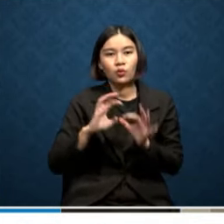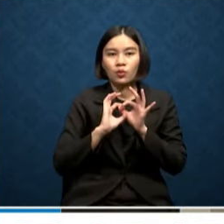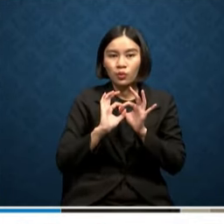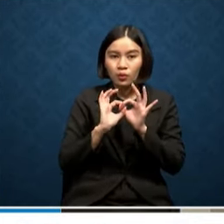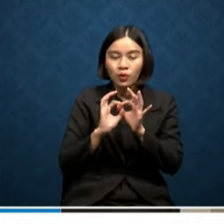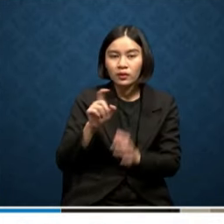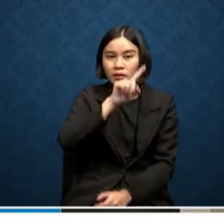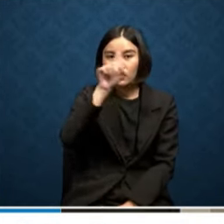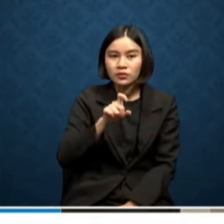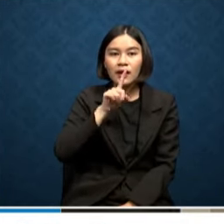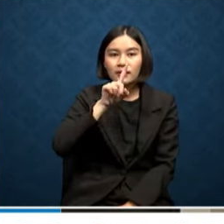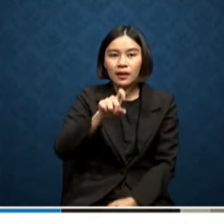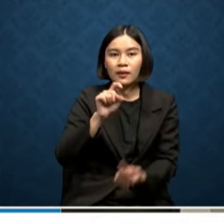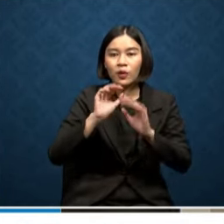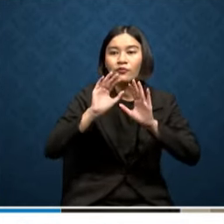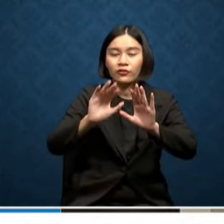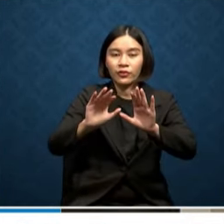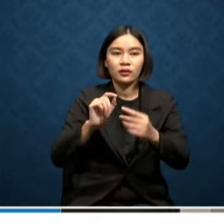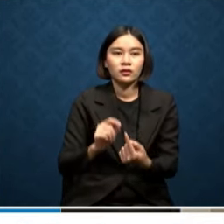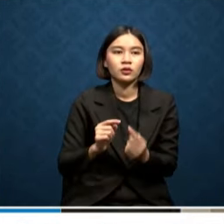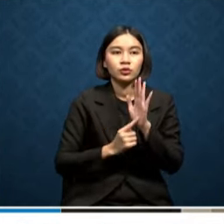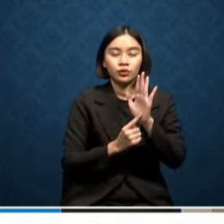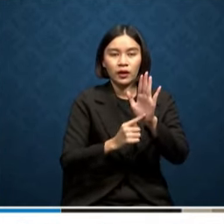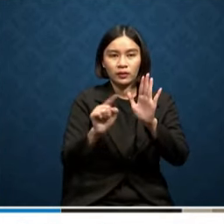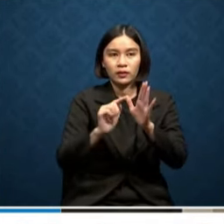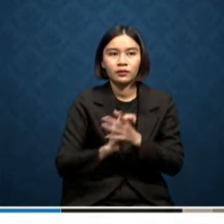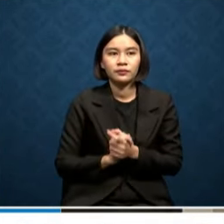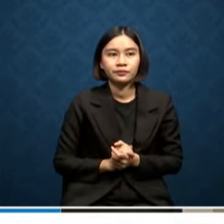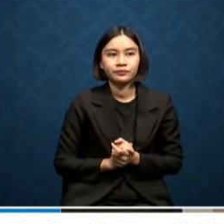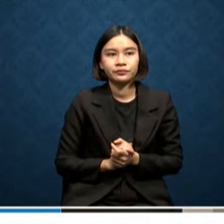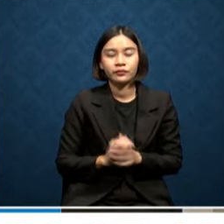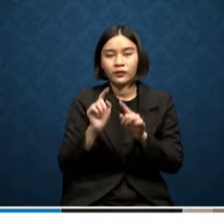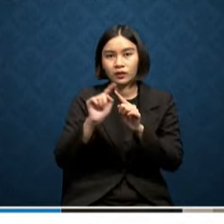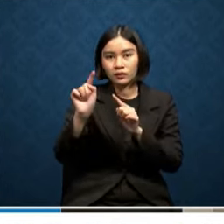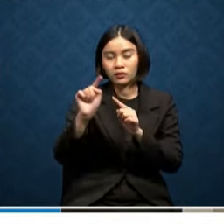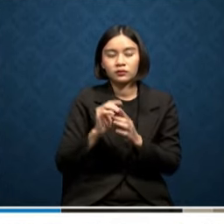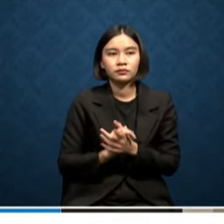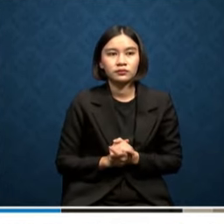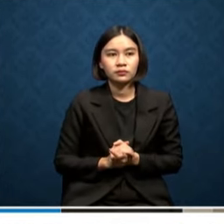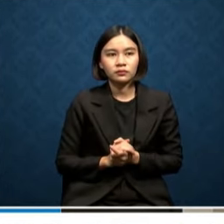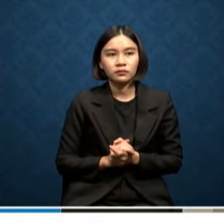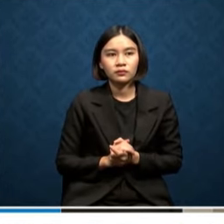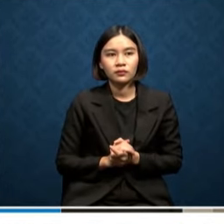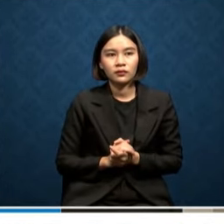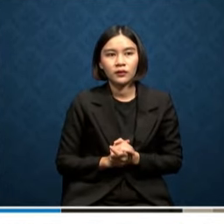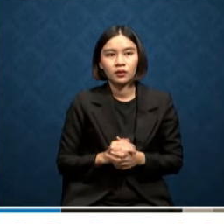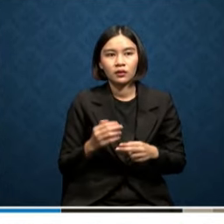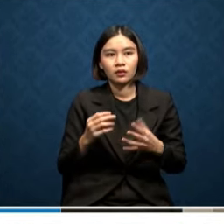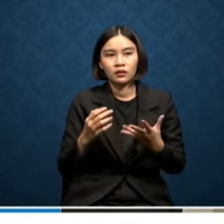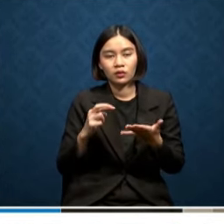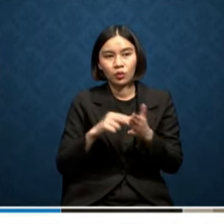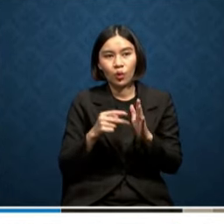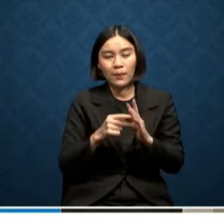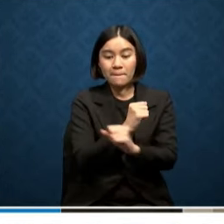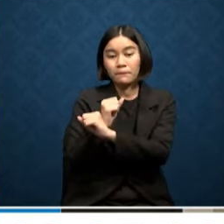มีคำถามที่จะฝากถึงท่านนะคะเช่นประการแรกนะคะในเรื่องของการเซ็นเซอร์หรือการ